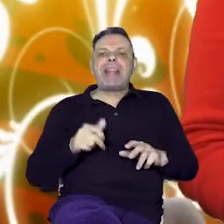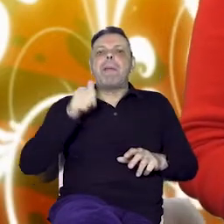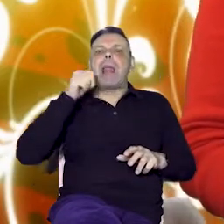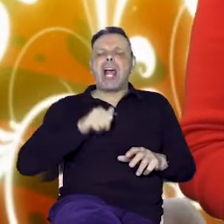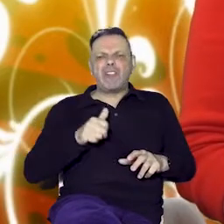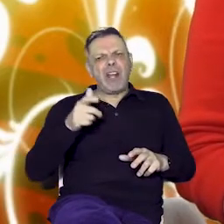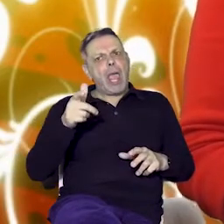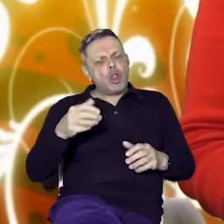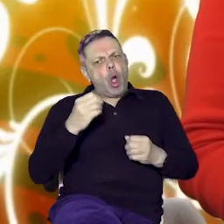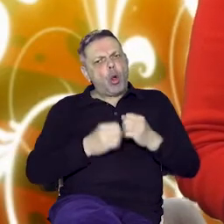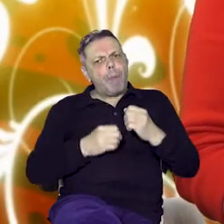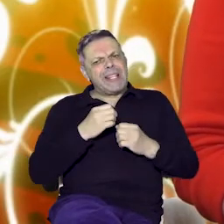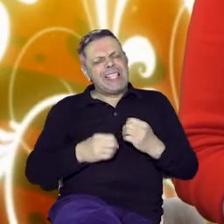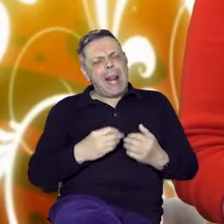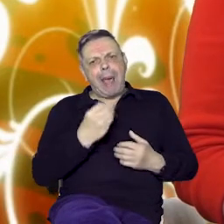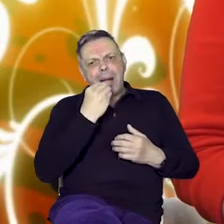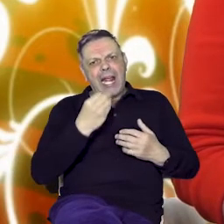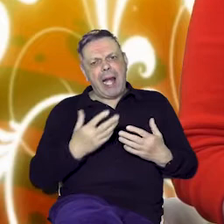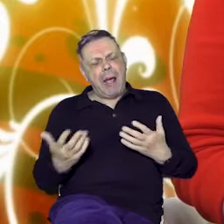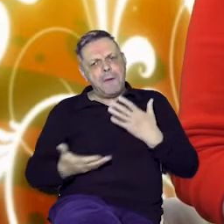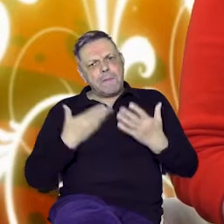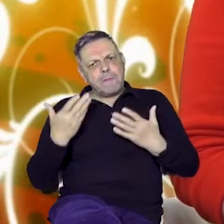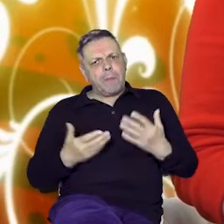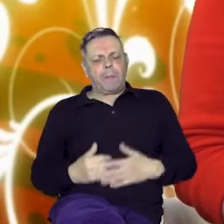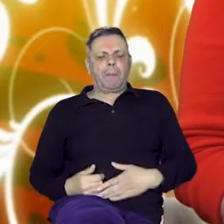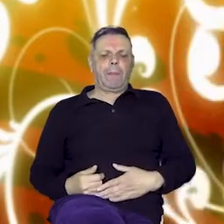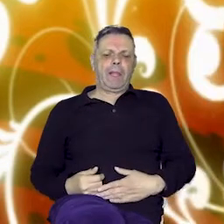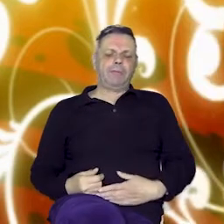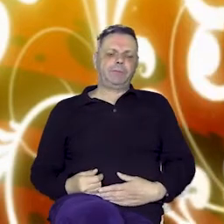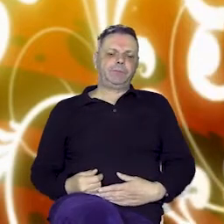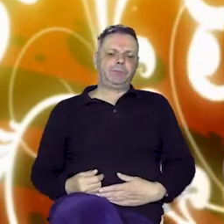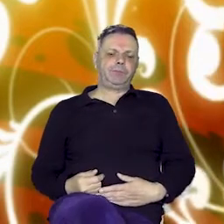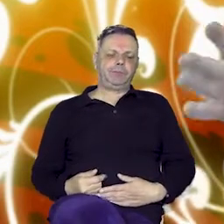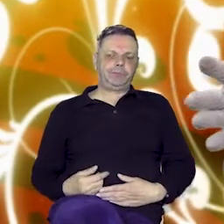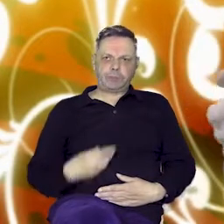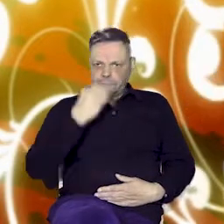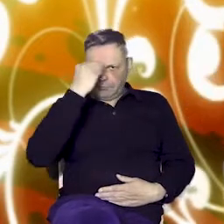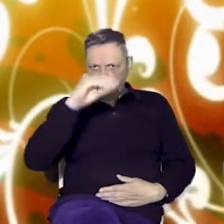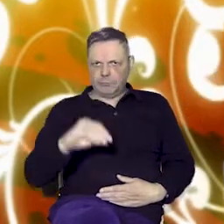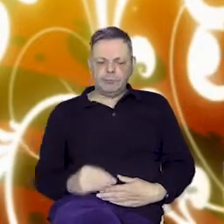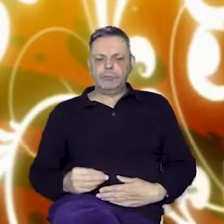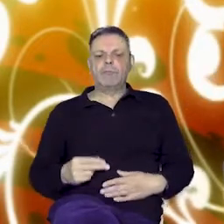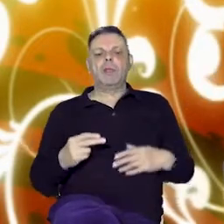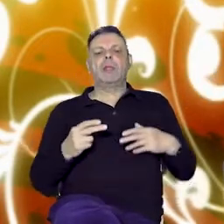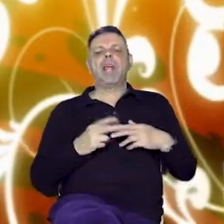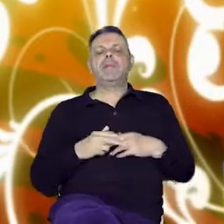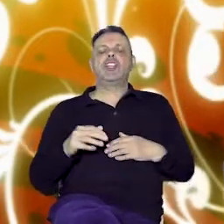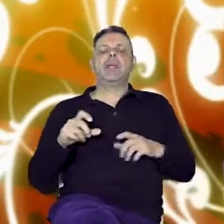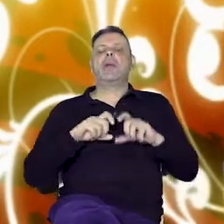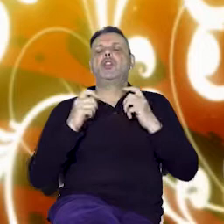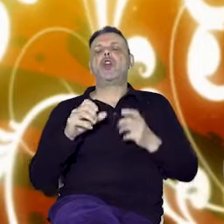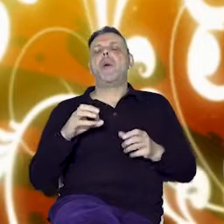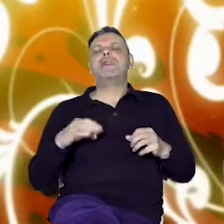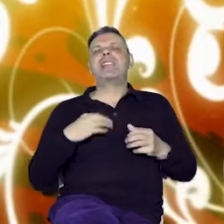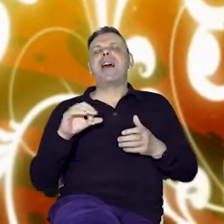složena u stvari dinamika prehrade u kroničnobubrežnoj bolesti. Da, samo ću dati jedna naputa. A najbliže vam je Dom zdravlja Centar, savjetovalište